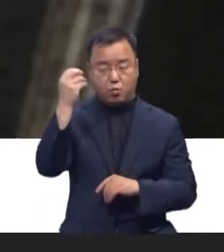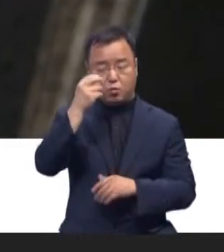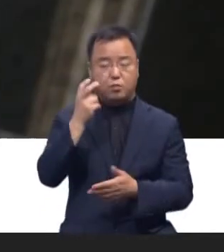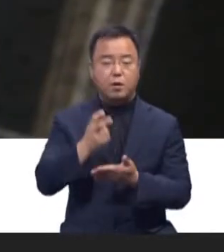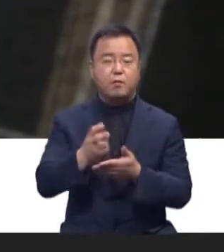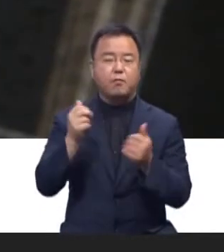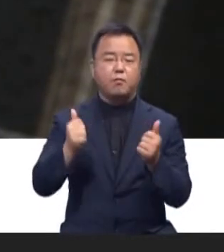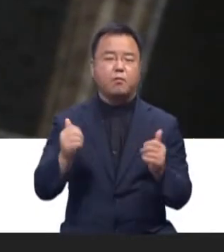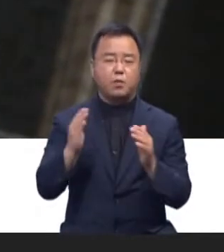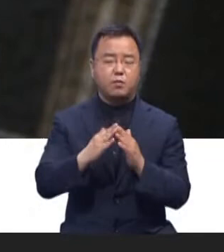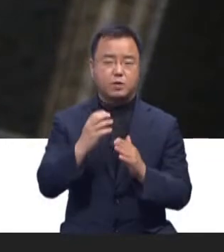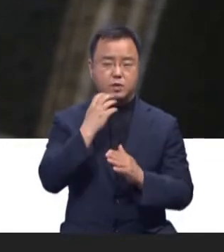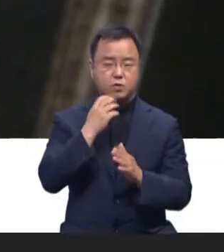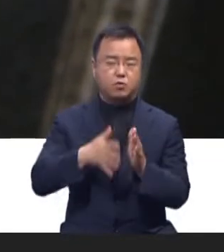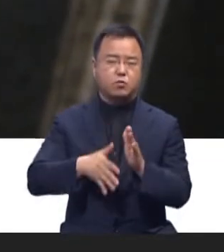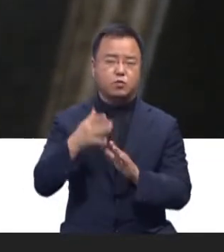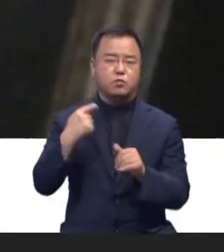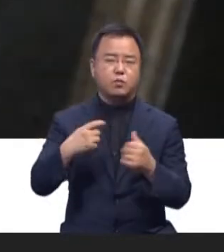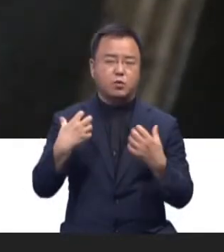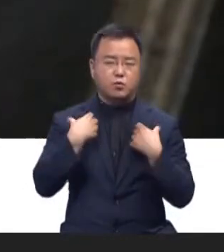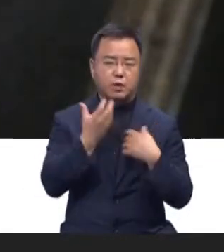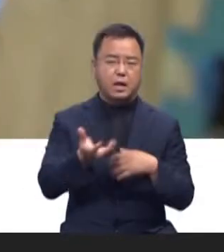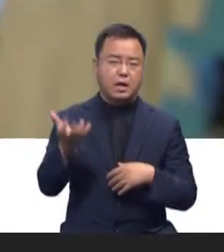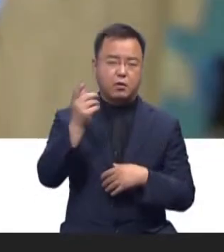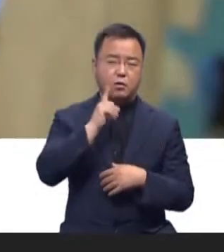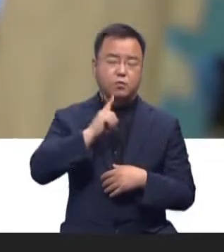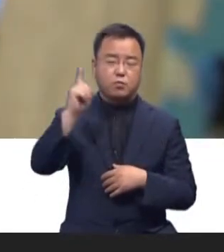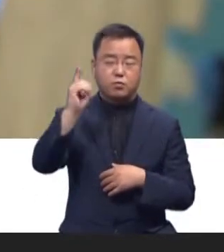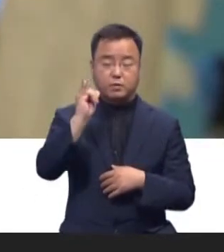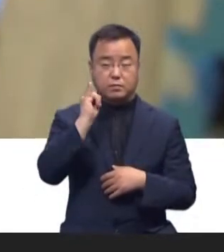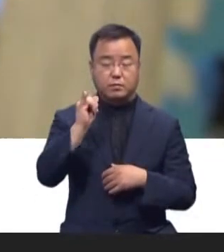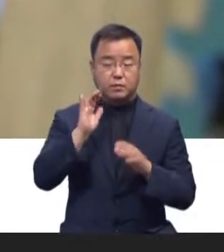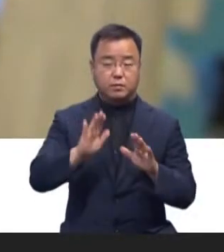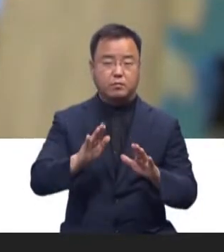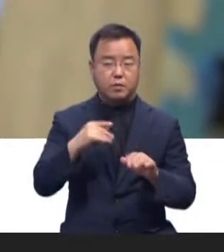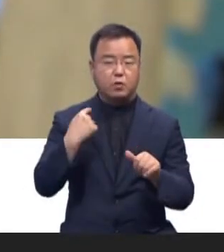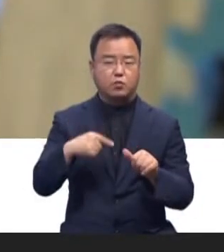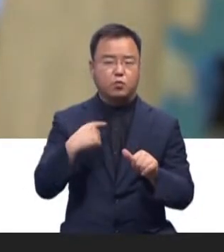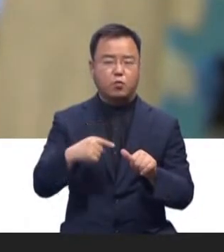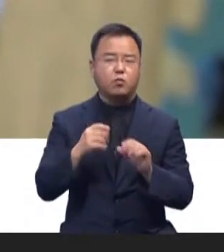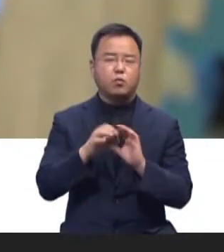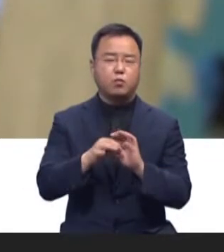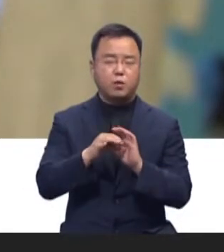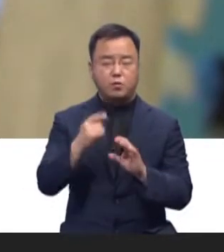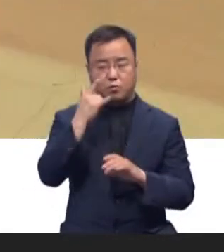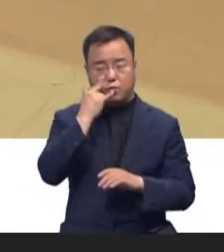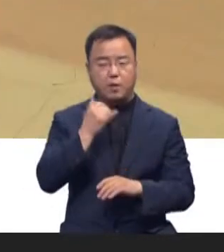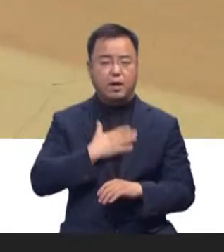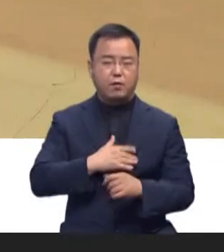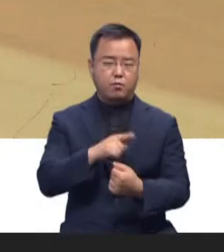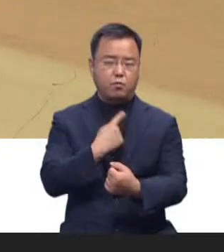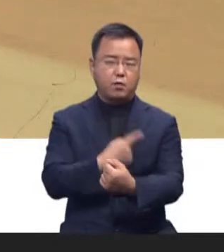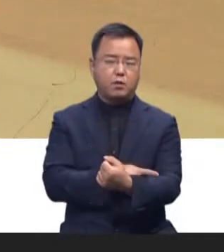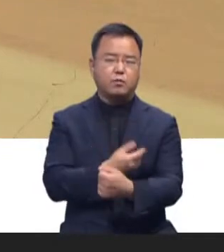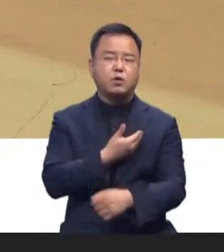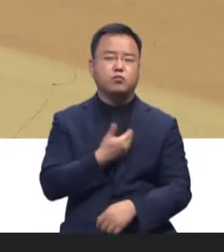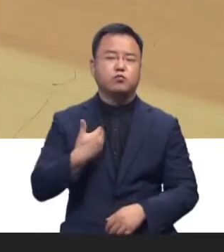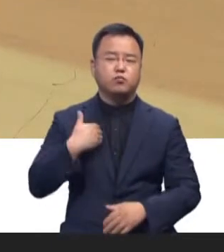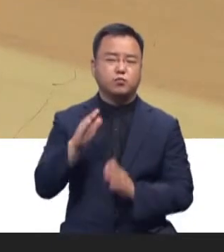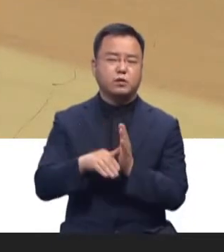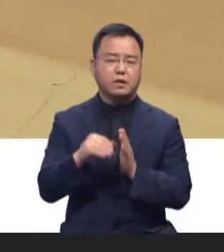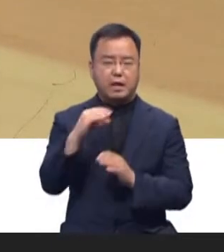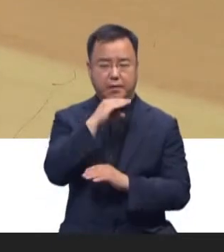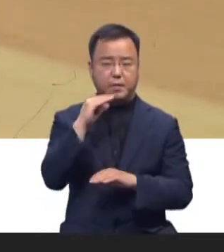교육청에 항소심이 있어요. 그러니까 교육 주체로서 학생들, 학부모들의 알 권리가 충족될 때 우리는 올바른 해결책을 찾을 수